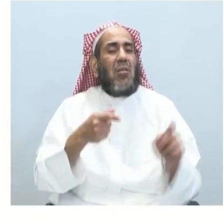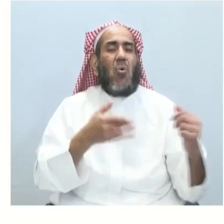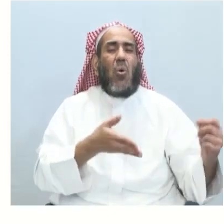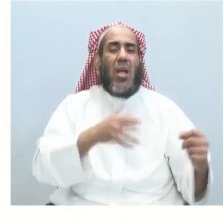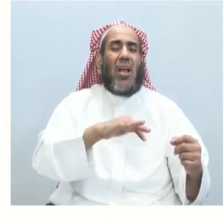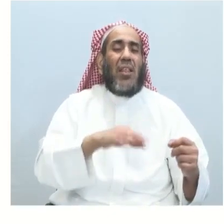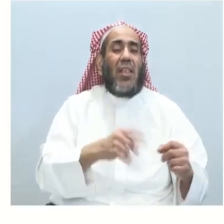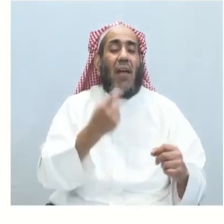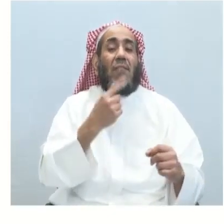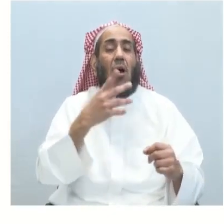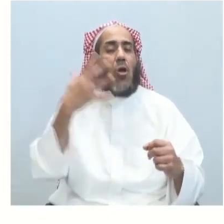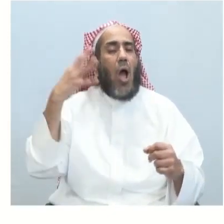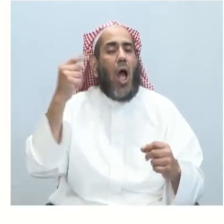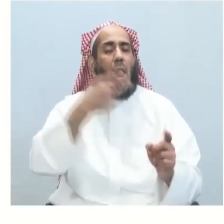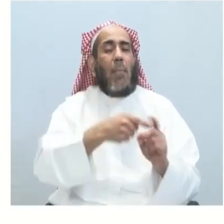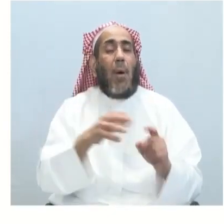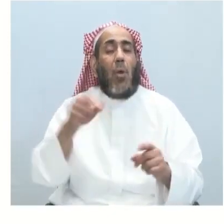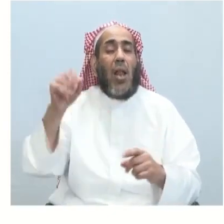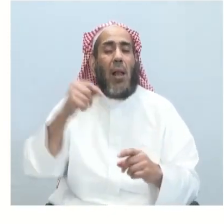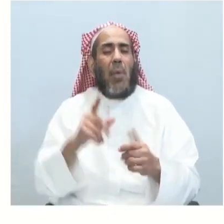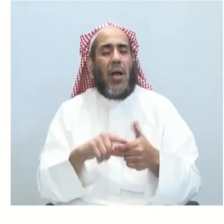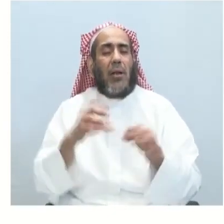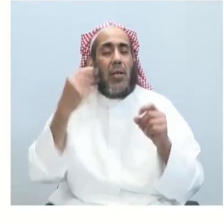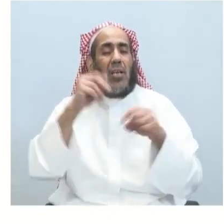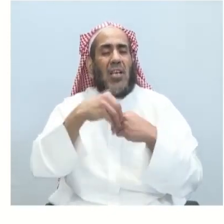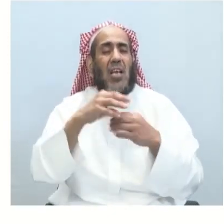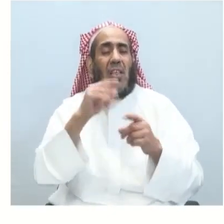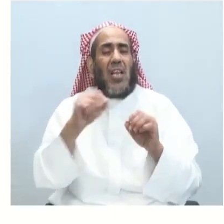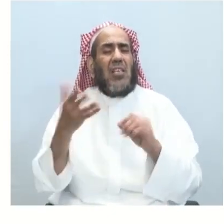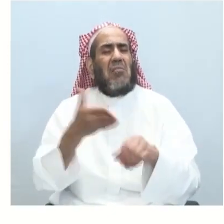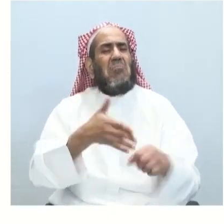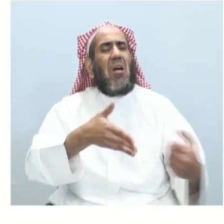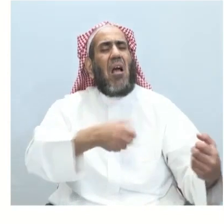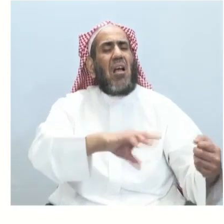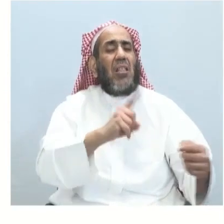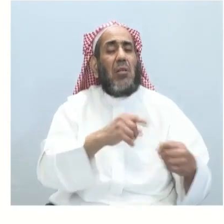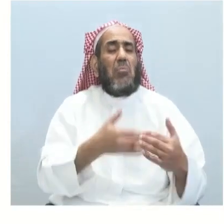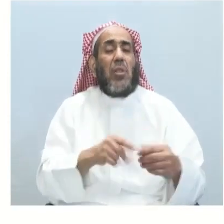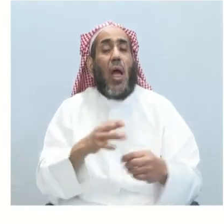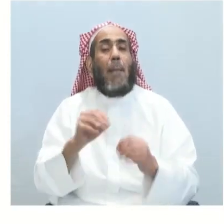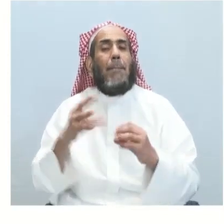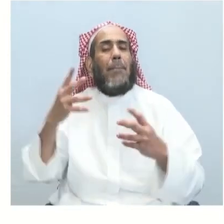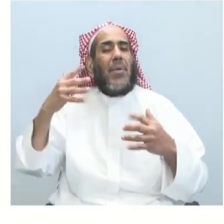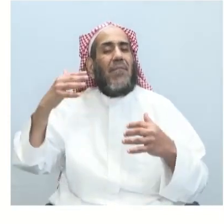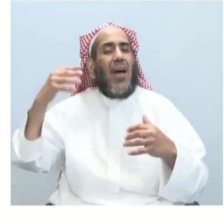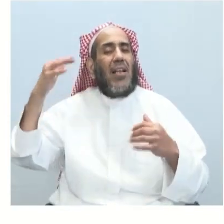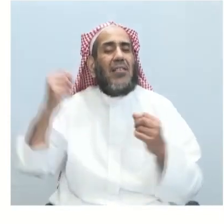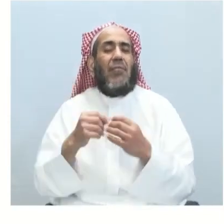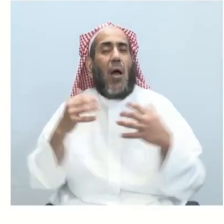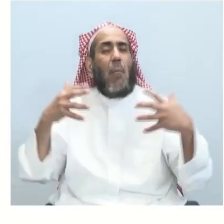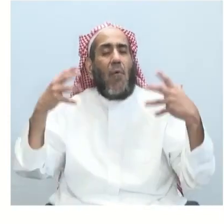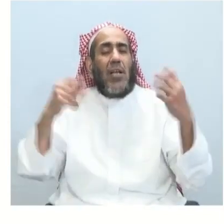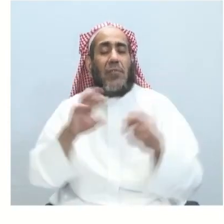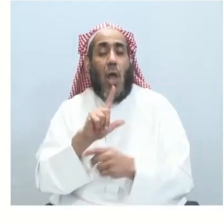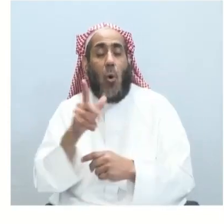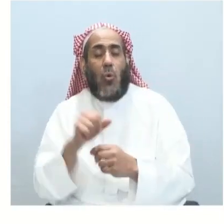رابط درس الرقمي طبعا ابو العلاء المعري رثاء ليس كرثاء وانما رثاء بفلسفه وسناتر ونعرفه